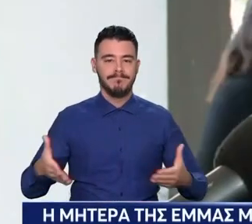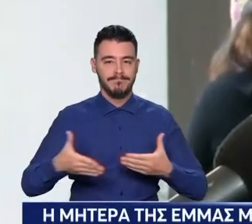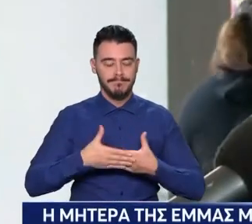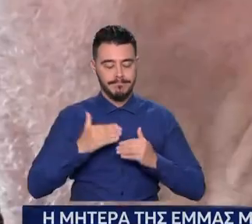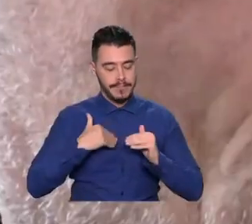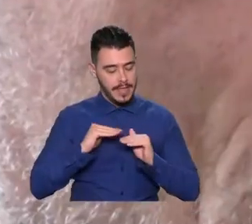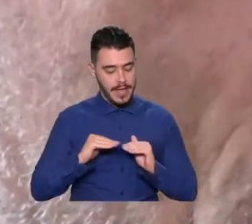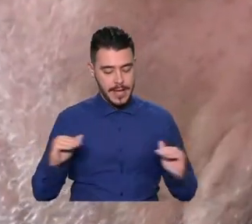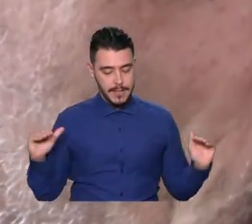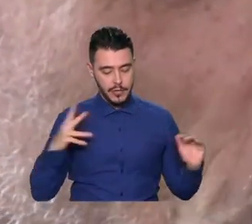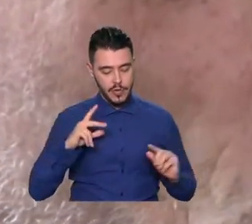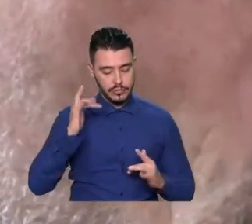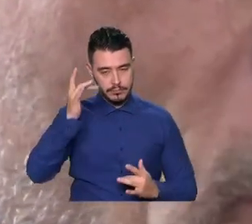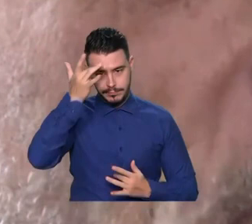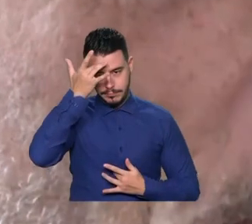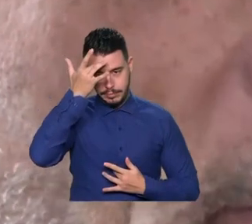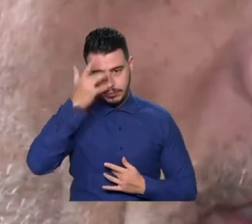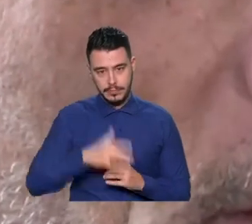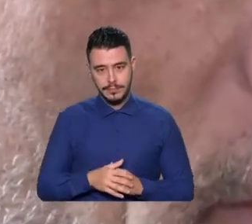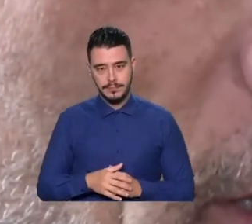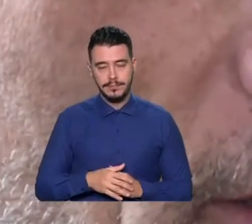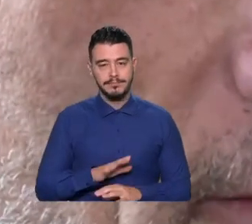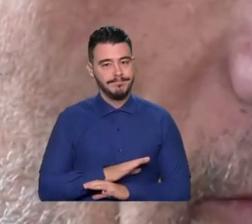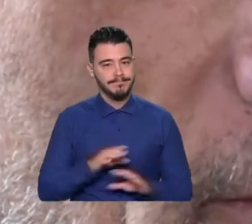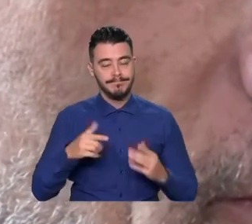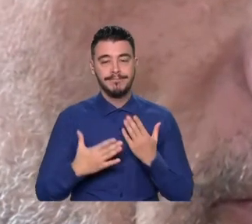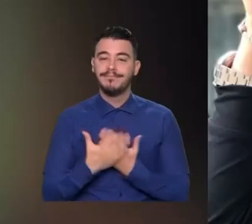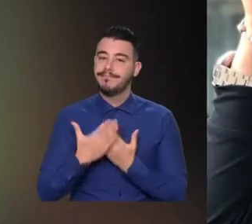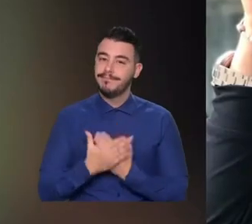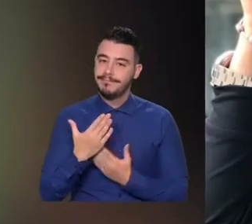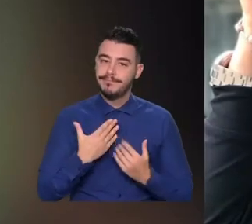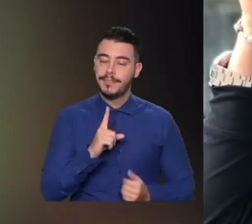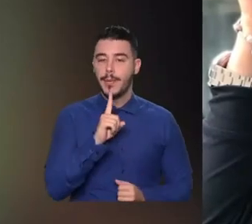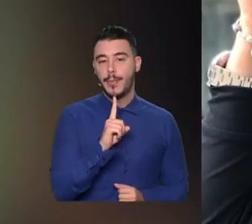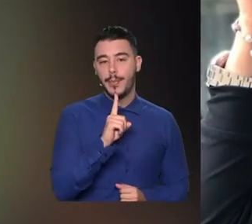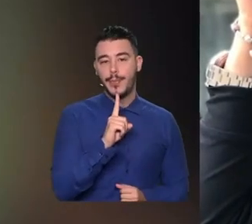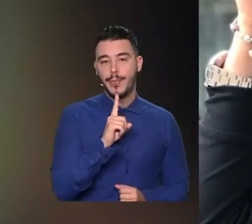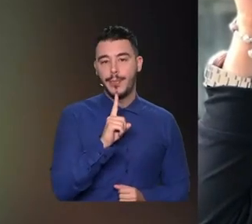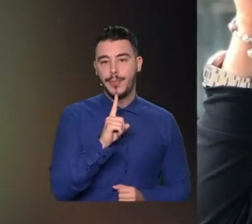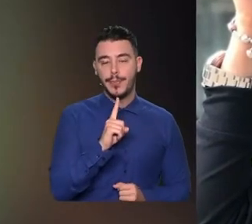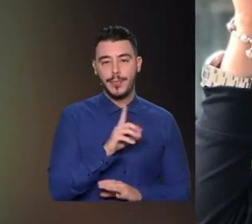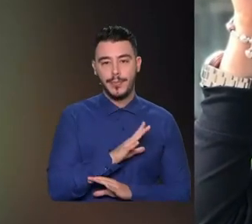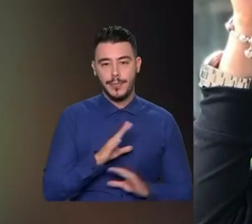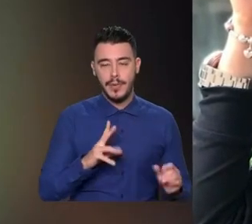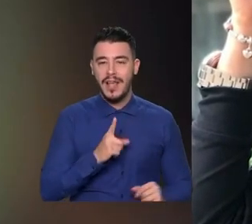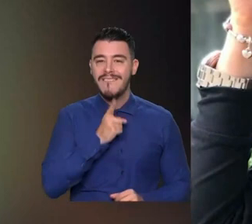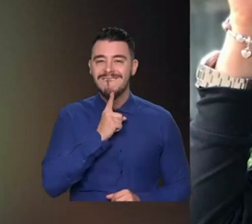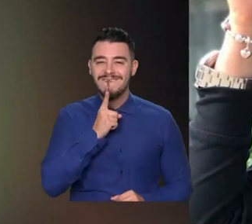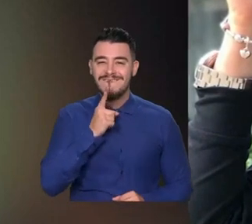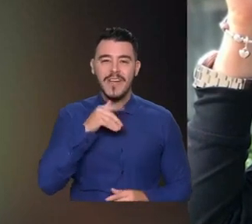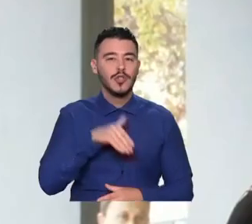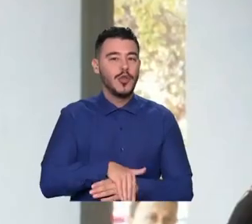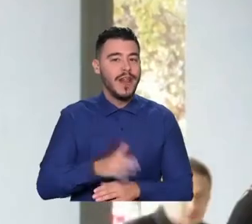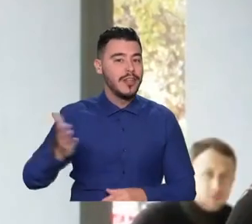θα το συνειδητοποιήσω. Οι γονείς της Έμας κρατούσαν το πρωί τα κεριά που είχε μαζί της η κόρη τους εκείνο το βράδυ για να κάνει έκπληξη σε φίλη της που είχε